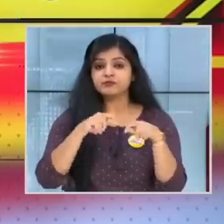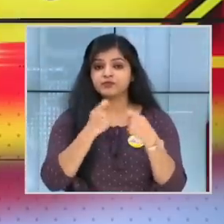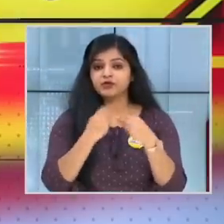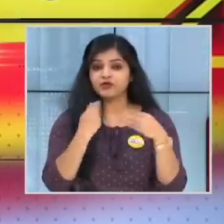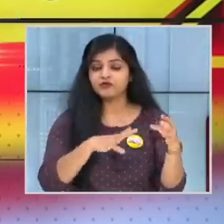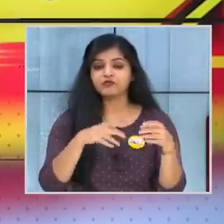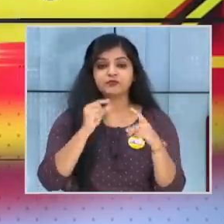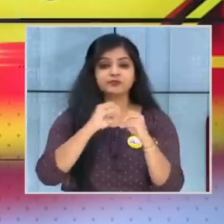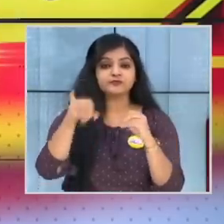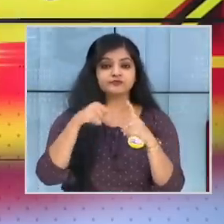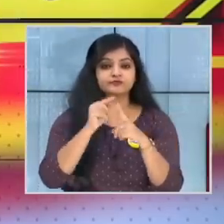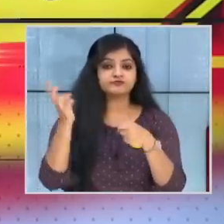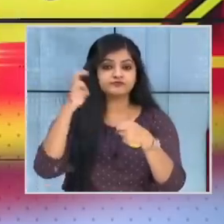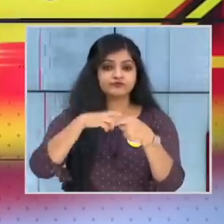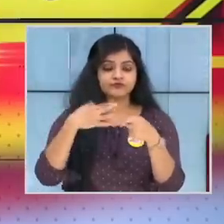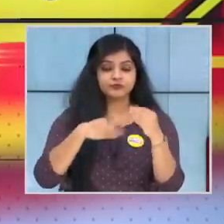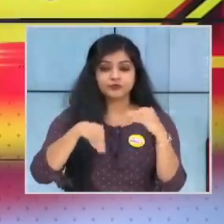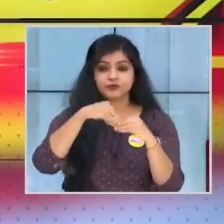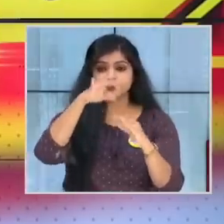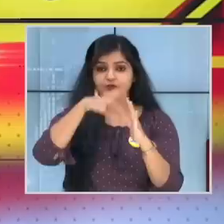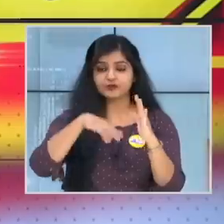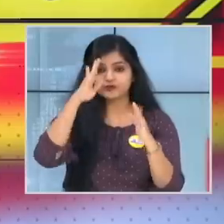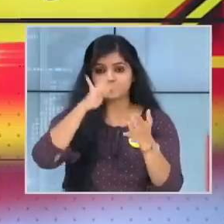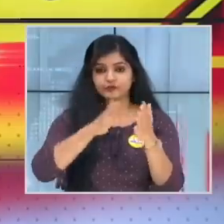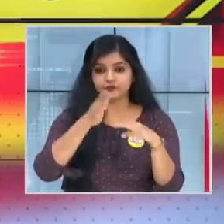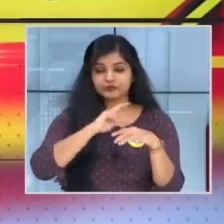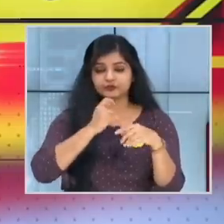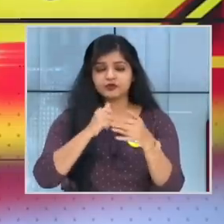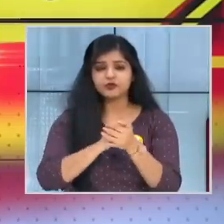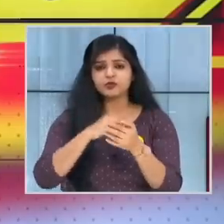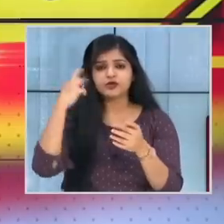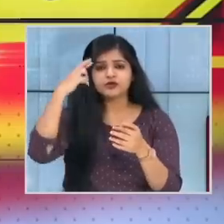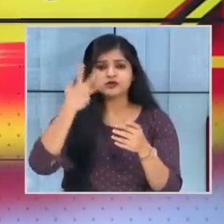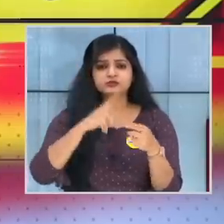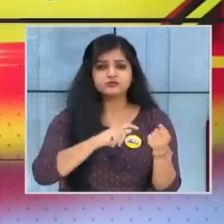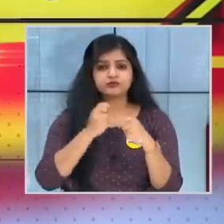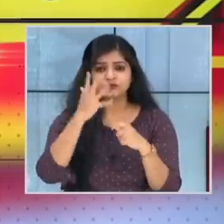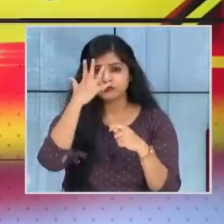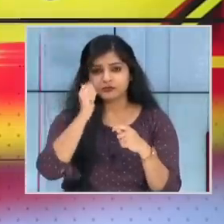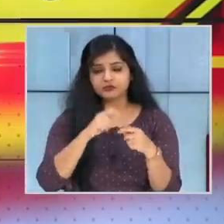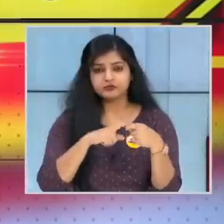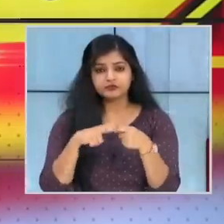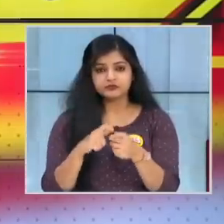സൂരജ് സജി തൃശൂരിൽ നിന്ന് ചേരുന്നുണ്ട്. സൂരജ്, എന്ത് കാരണത്താലാണ് ഇവർ പാർട്ടി മാറിയത്?